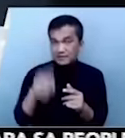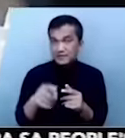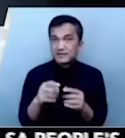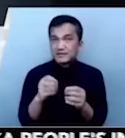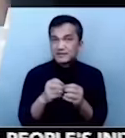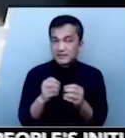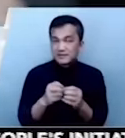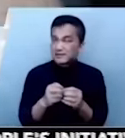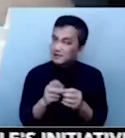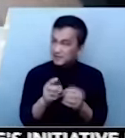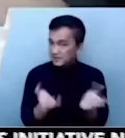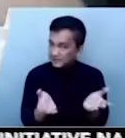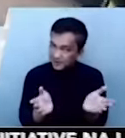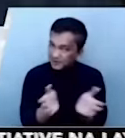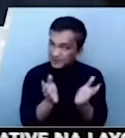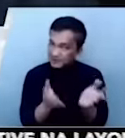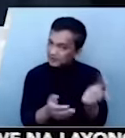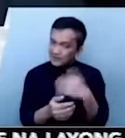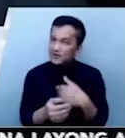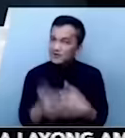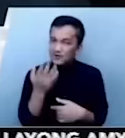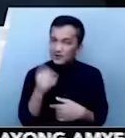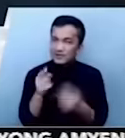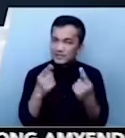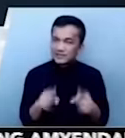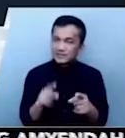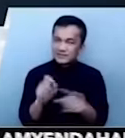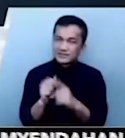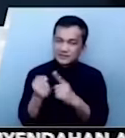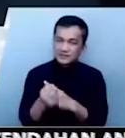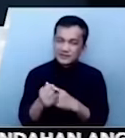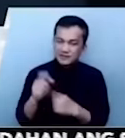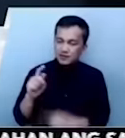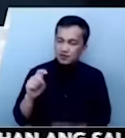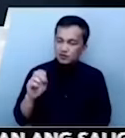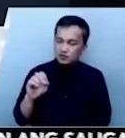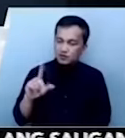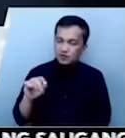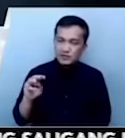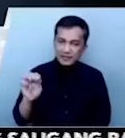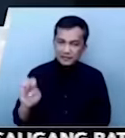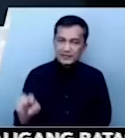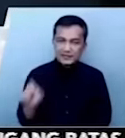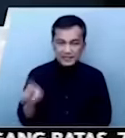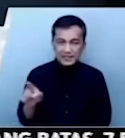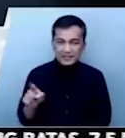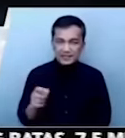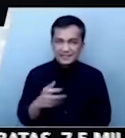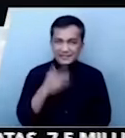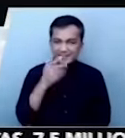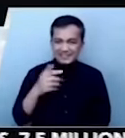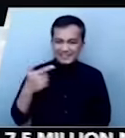mas maingganyo kayo kung bakit pa napunta sa ganun na sitwasyon si Tolome. Baka siya na yung sisigaw ngayon ng Gloria!